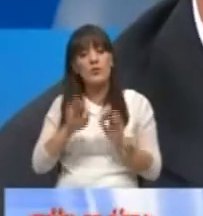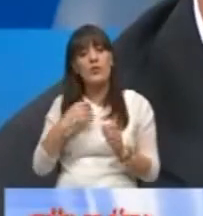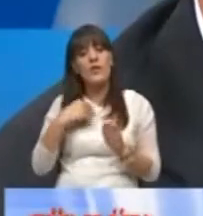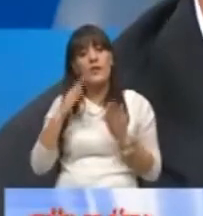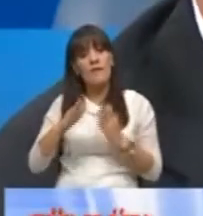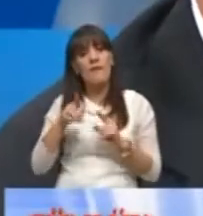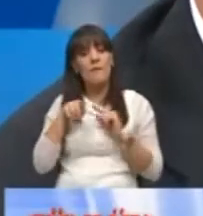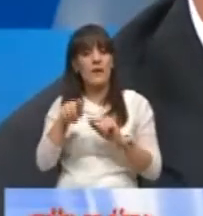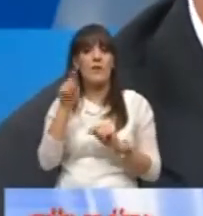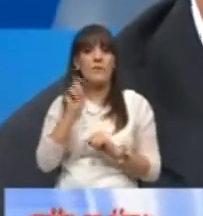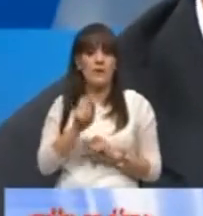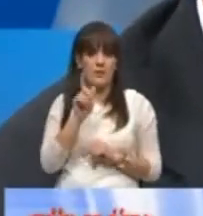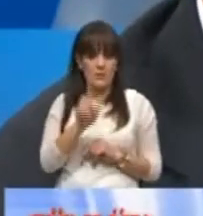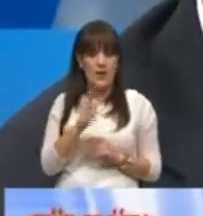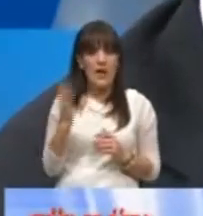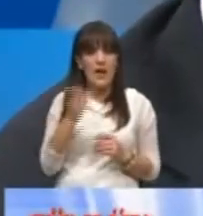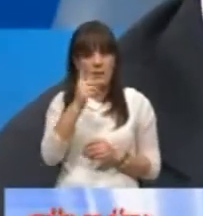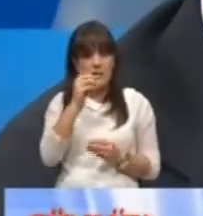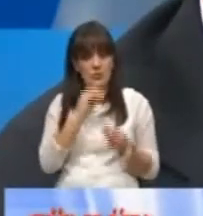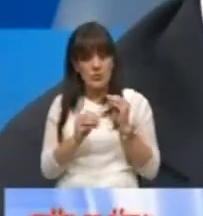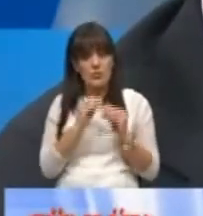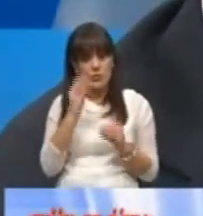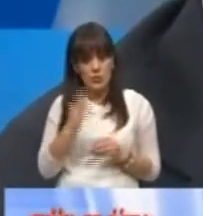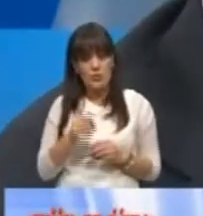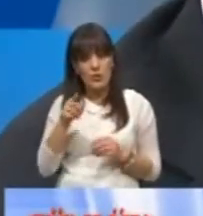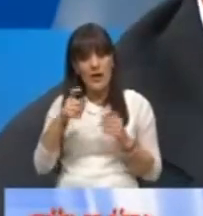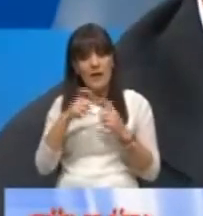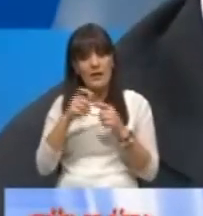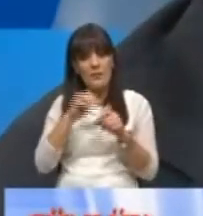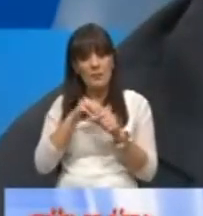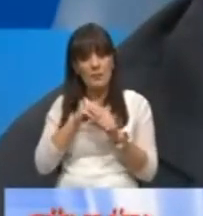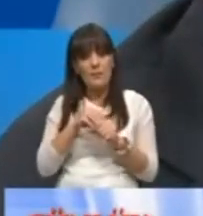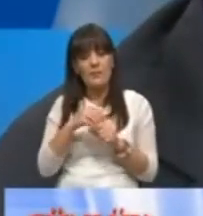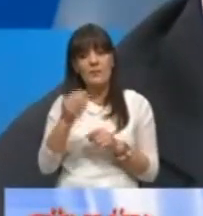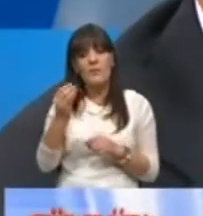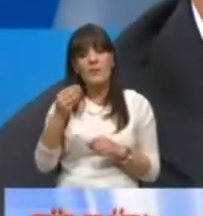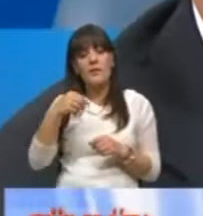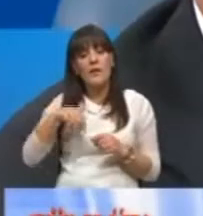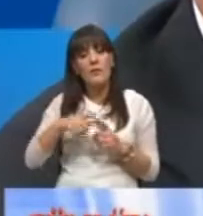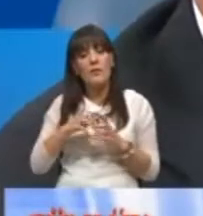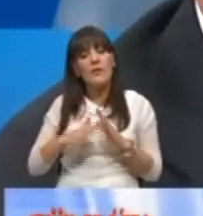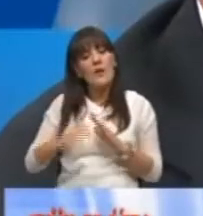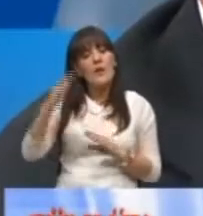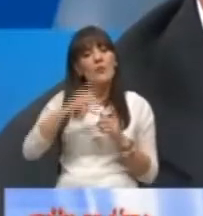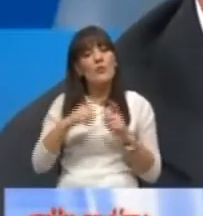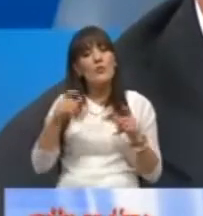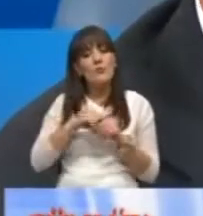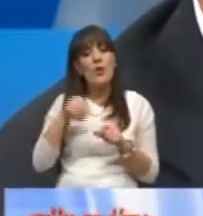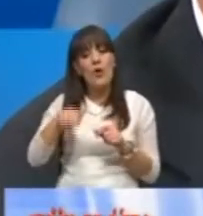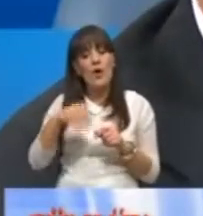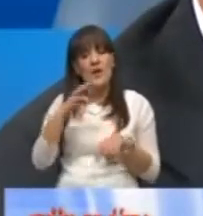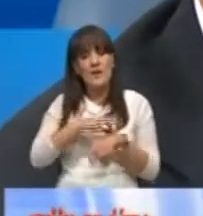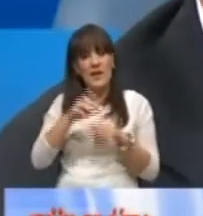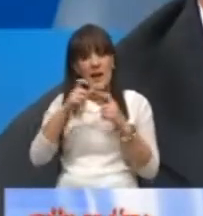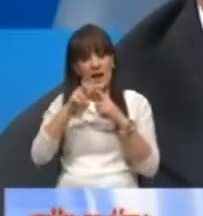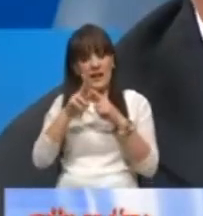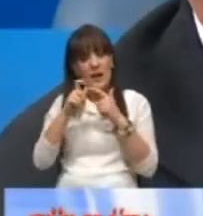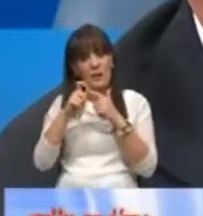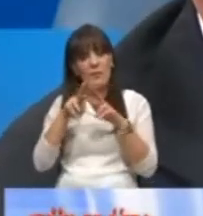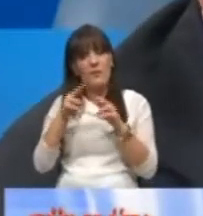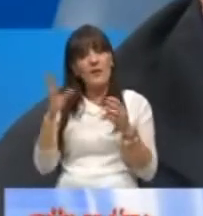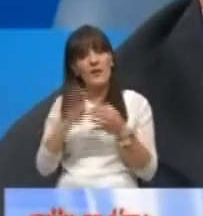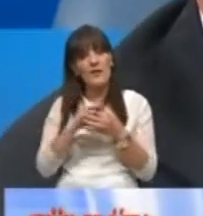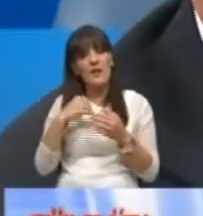düzenli araçlarla takip edilmeli. Eğer bir sorun olursa o eklemde, beslenmesinde, o hastanın o eklemiyle ilgili